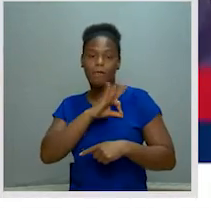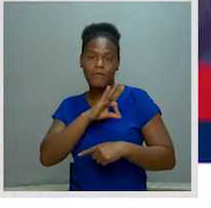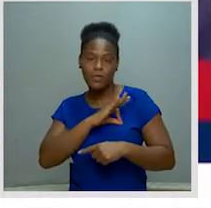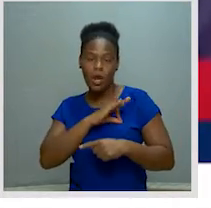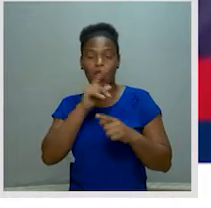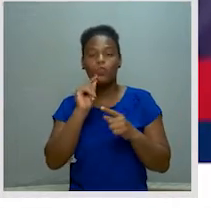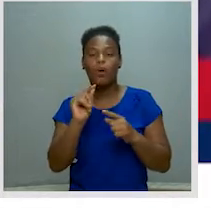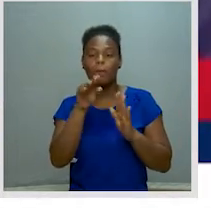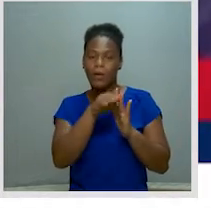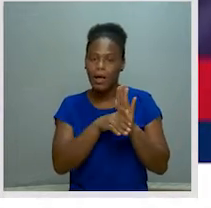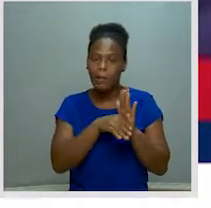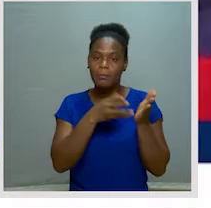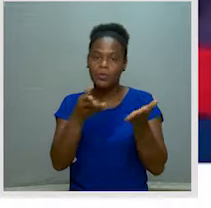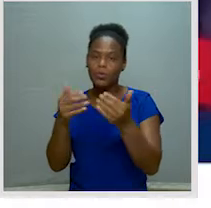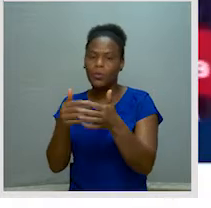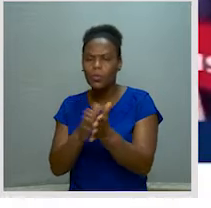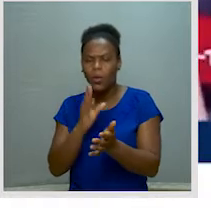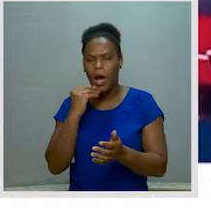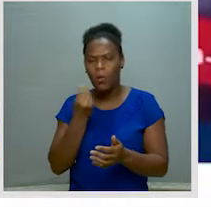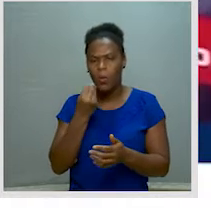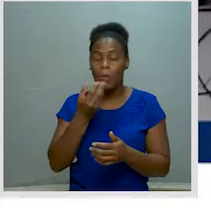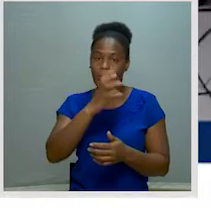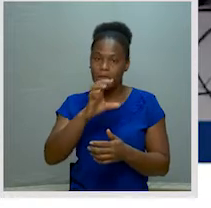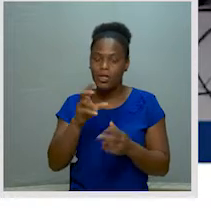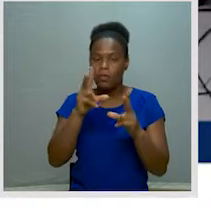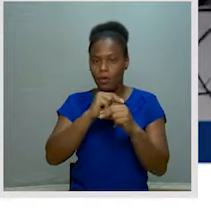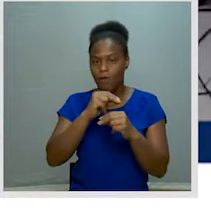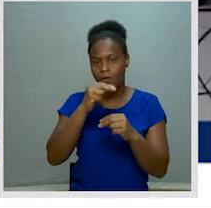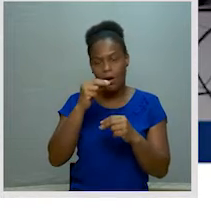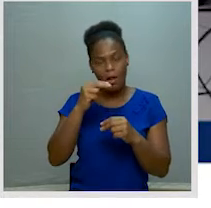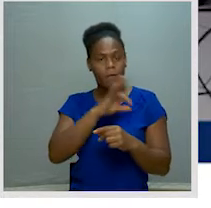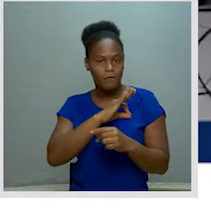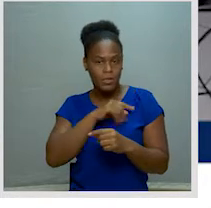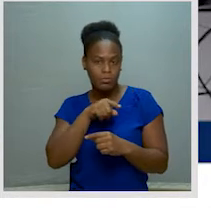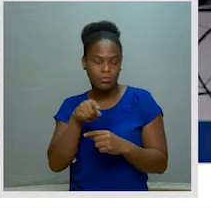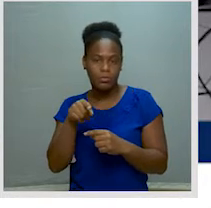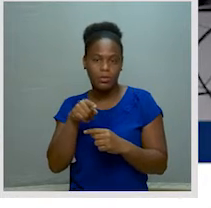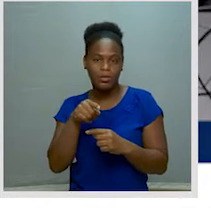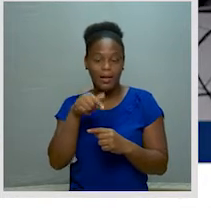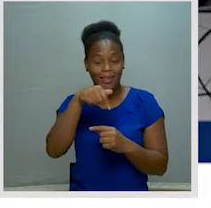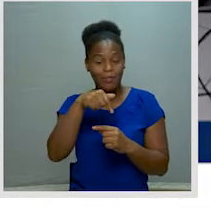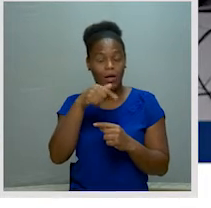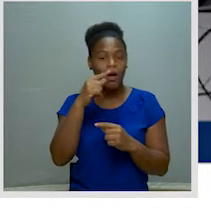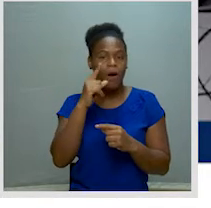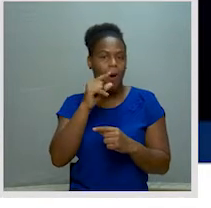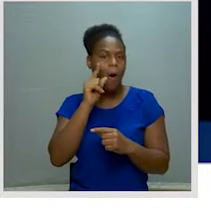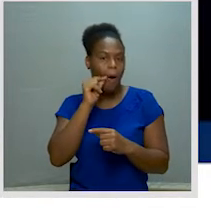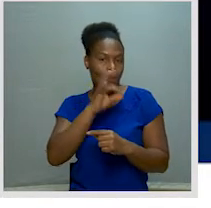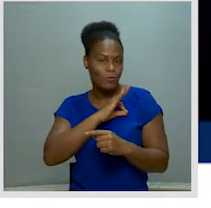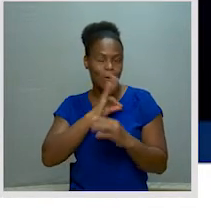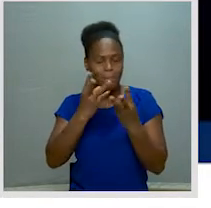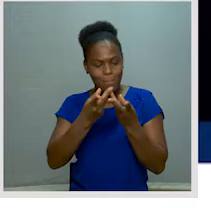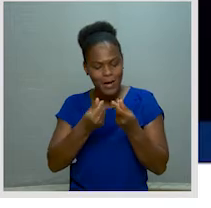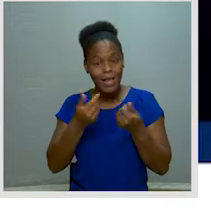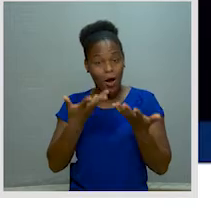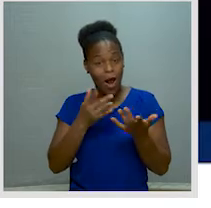pour assurer les cours à tous les élèves du pays. La quotidienne invite chaque jour un nouveau trio de professeurs. C'est au tour de cet enseignant de mathématiques